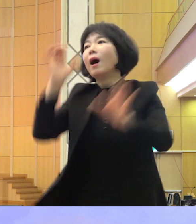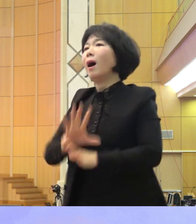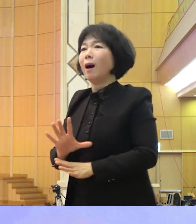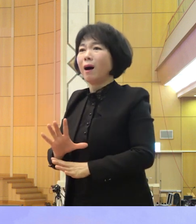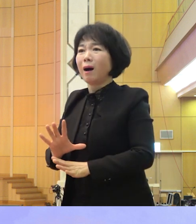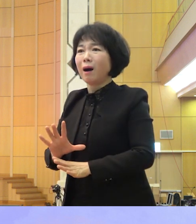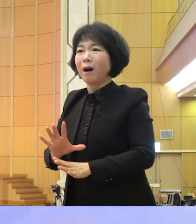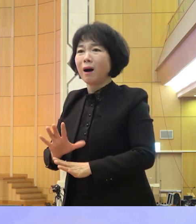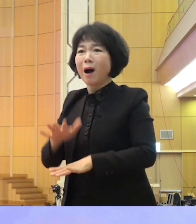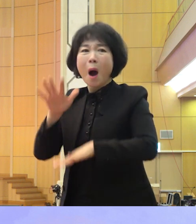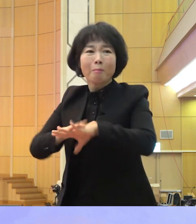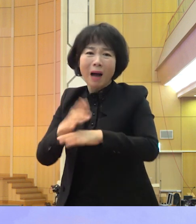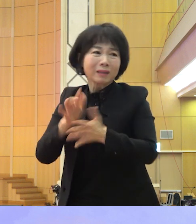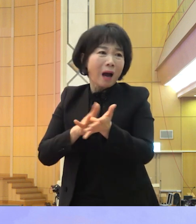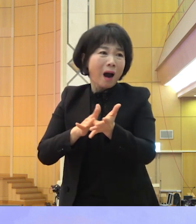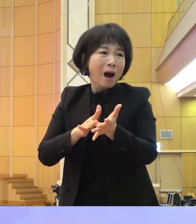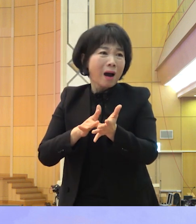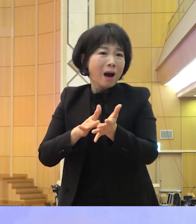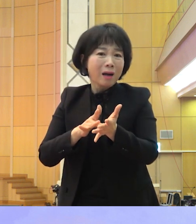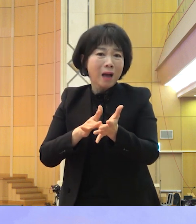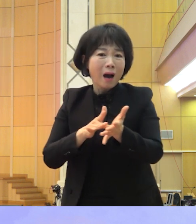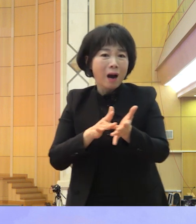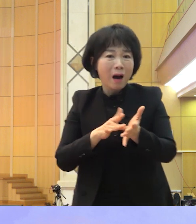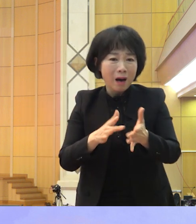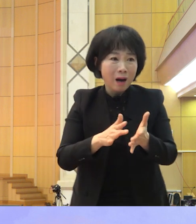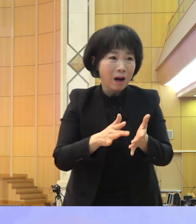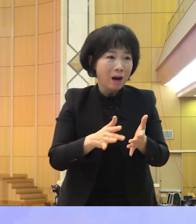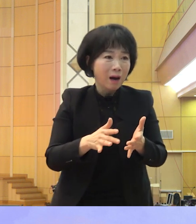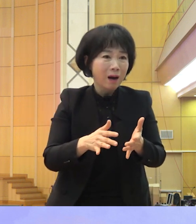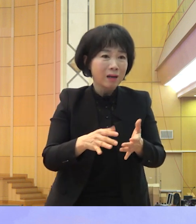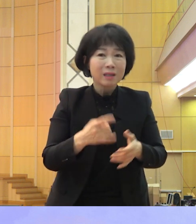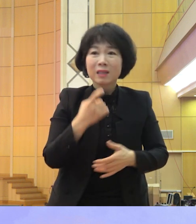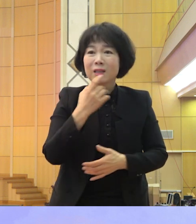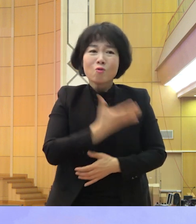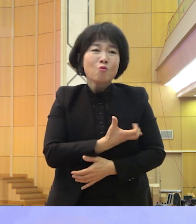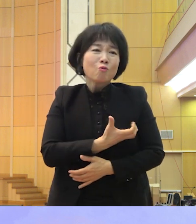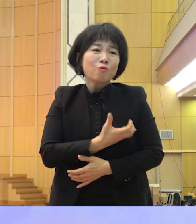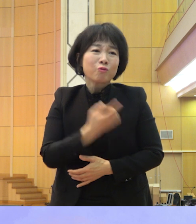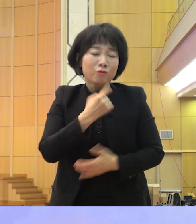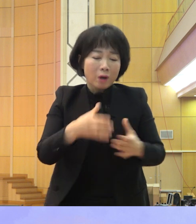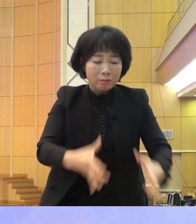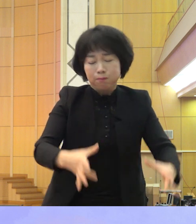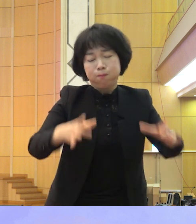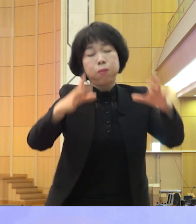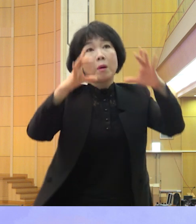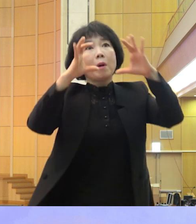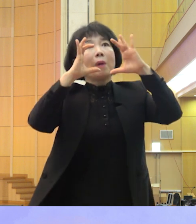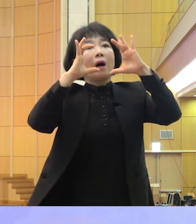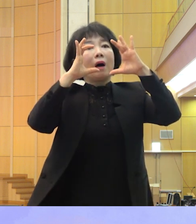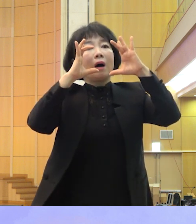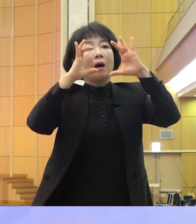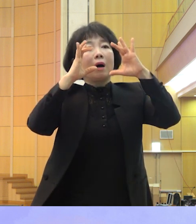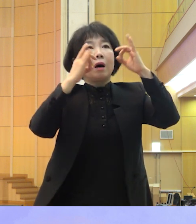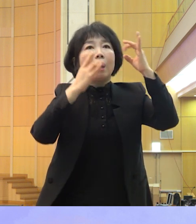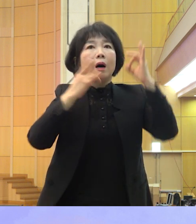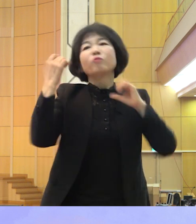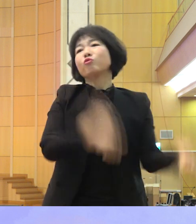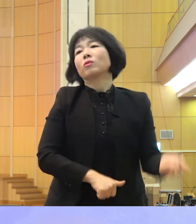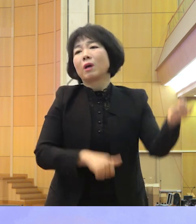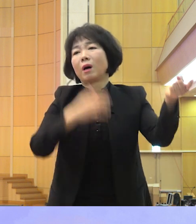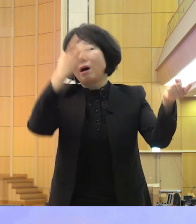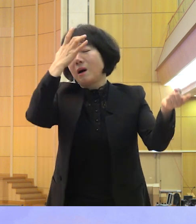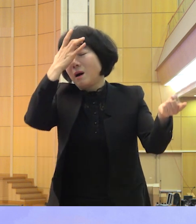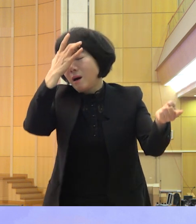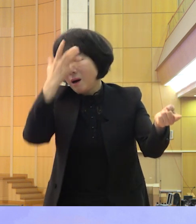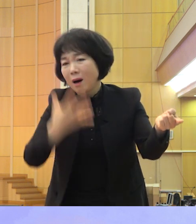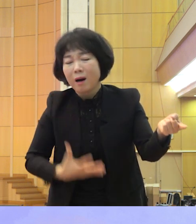그래서 그 아이가 막 울면서 막 왜 너만 먹냐 나도 좀 주지 그랬더니 그냥 홀짝 담아서 버렸다는 거예요. 그 바람에 자기는 살았다 그러면서 막